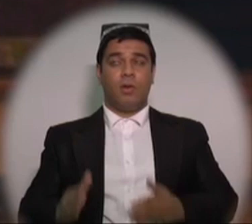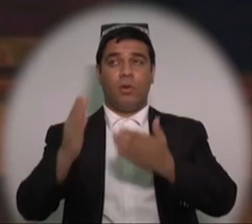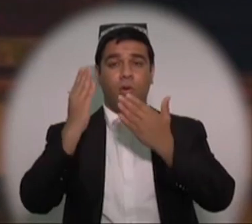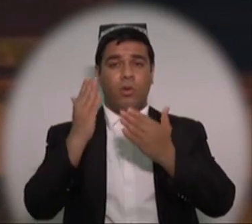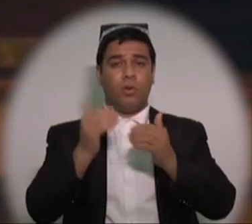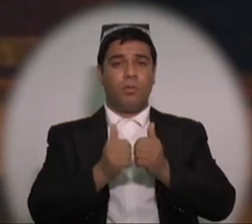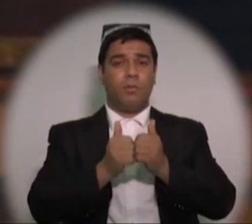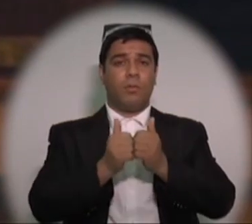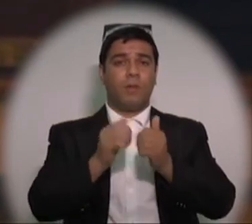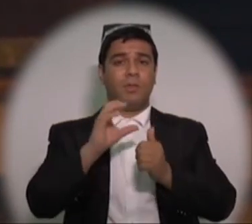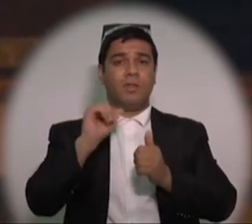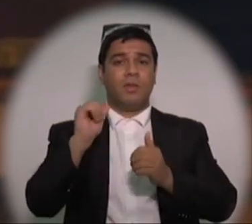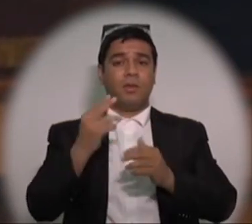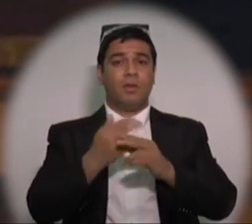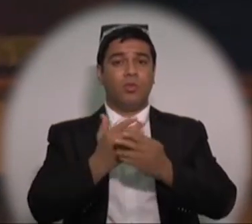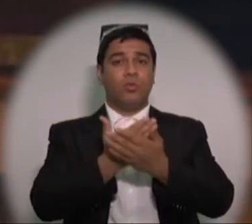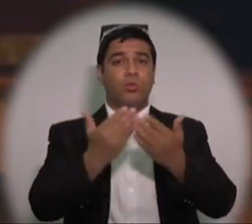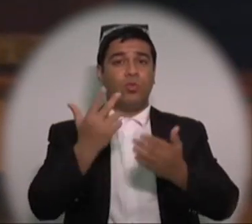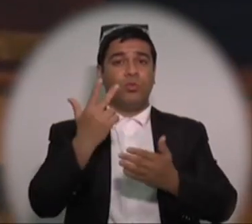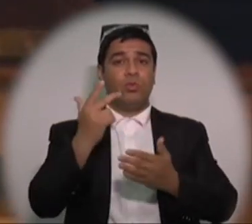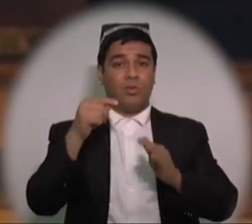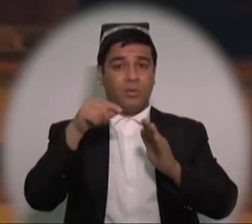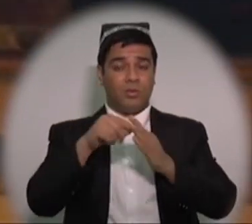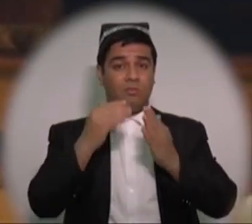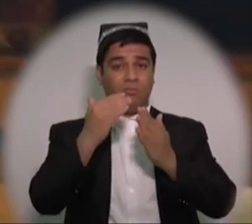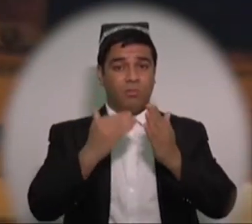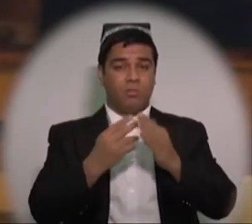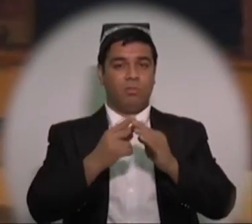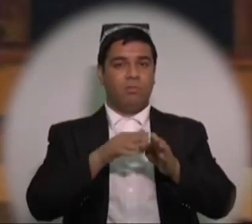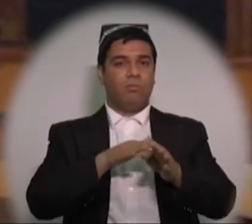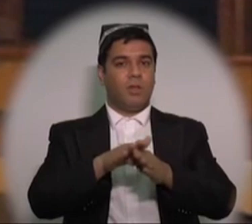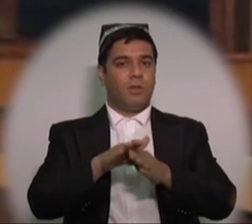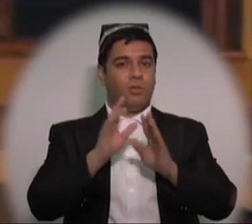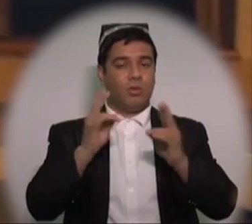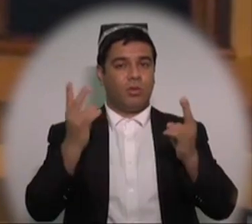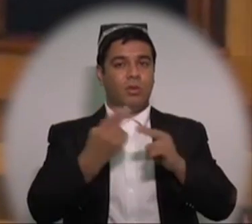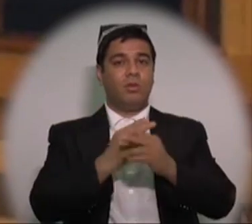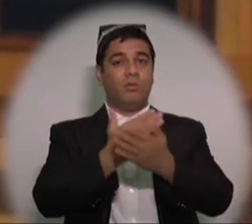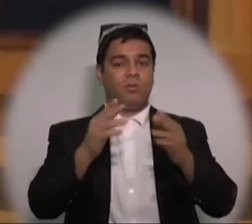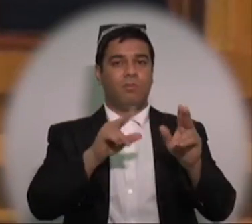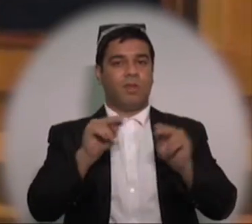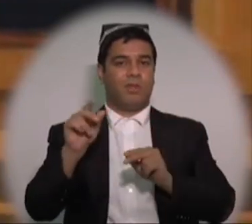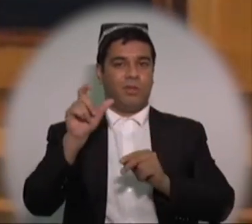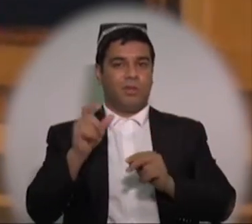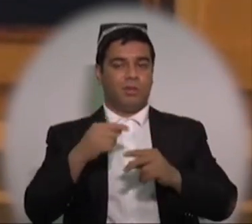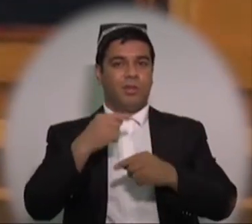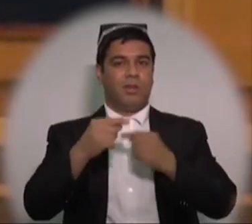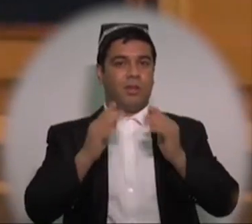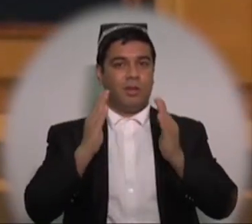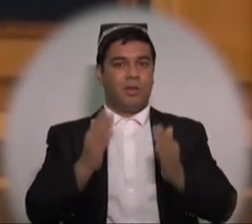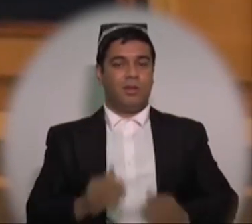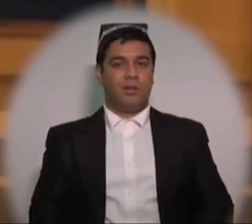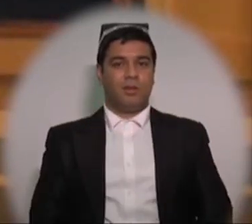Allohning rasuli ushbu uch narsani insonni saodatidan deb aytayaptilar. Baxti saodatini omillardan